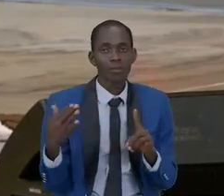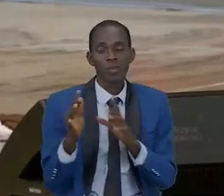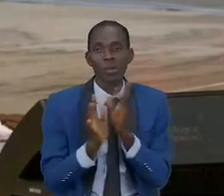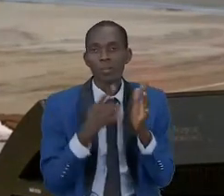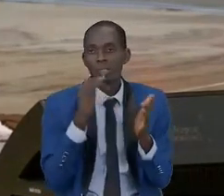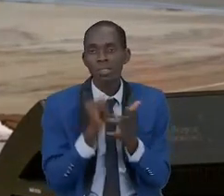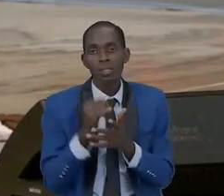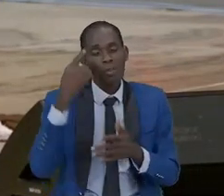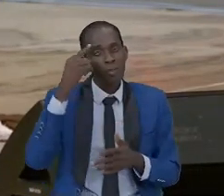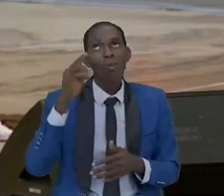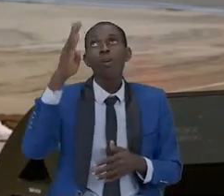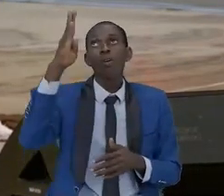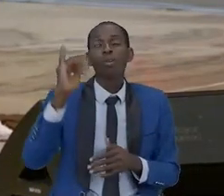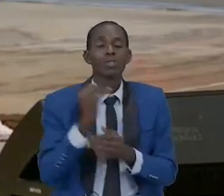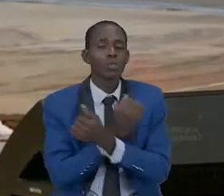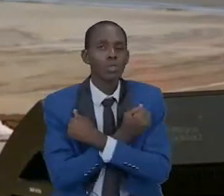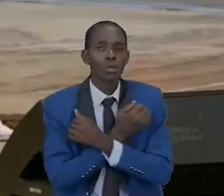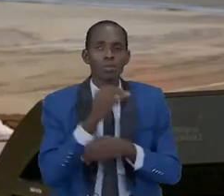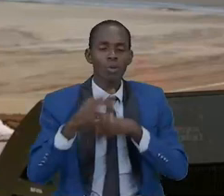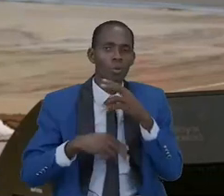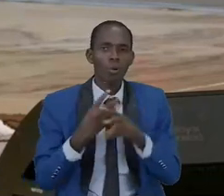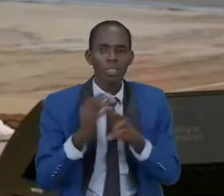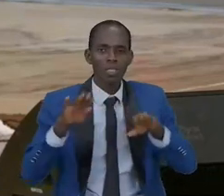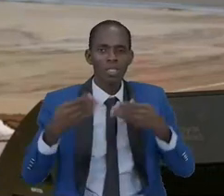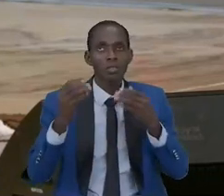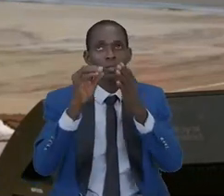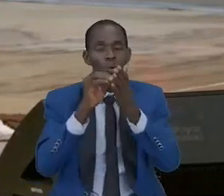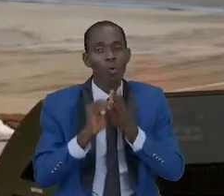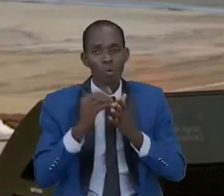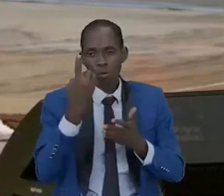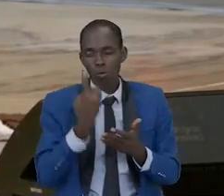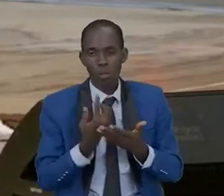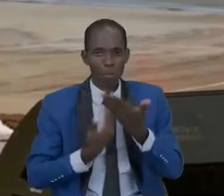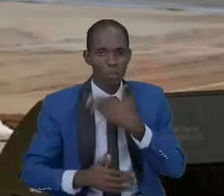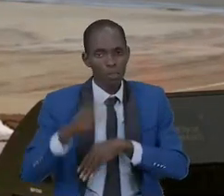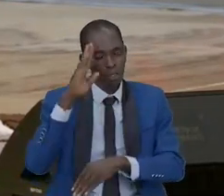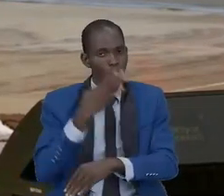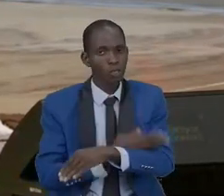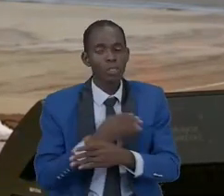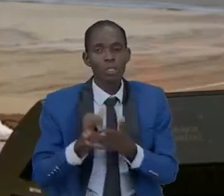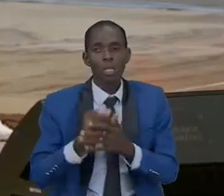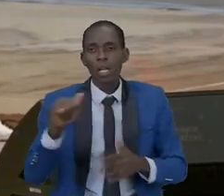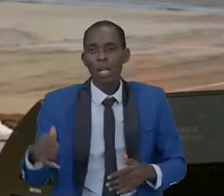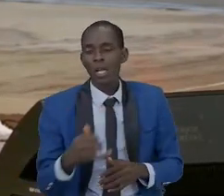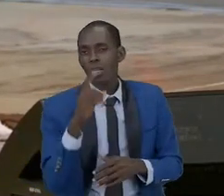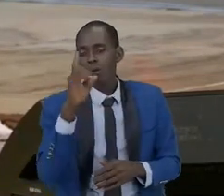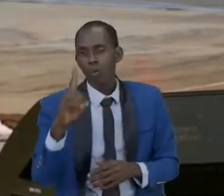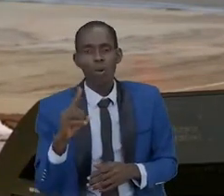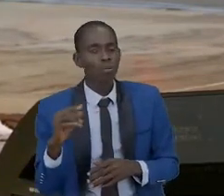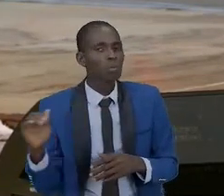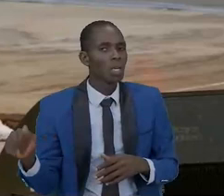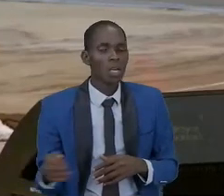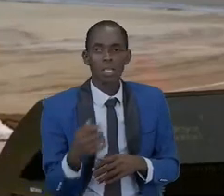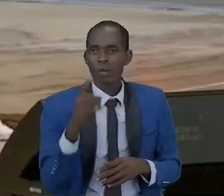qu'il a donné son Fils et notre son Fils unique afin que quicon 3 en lui il faut au païen afin que